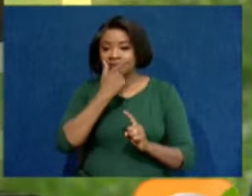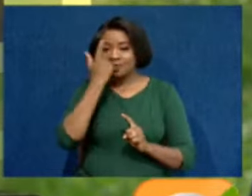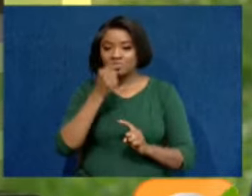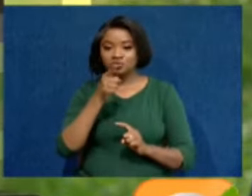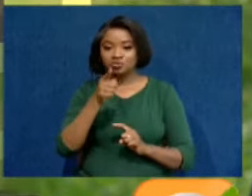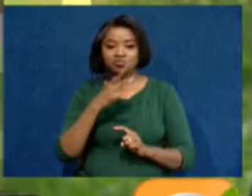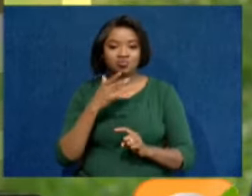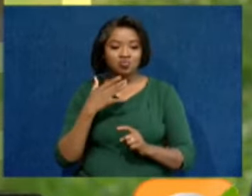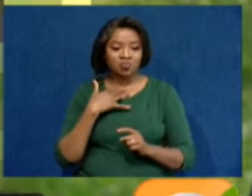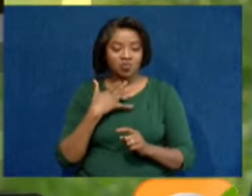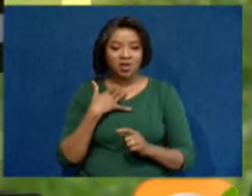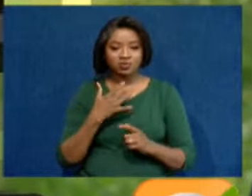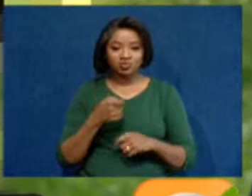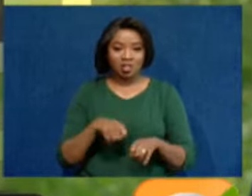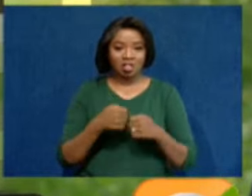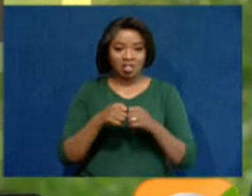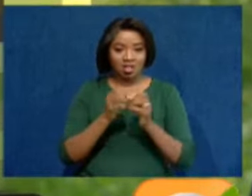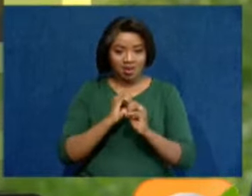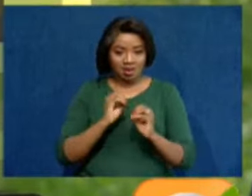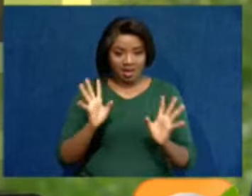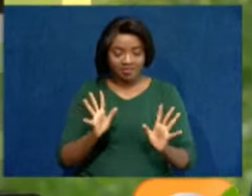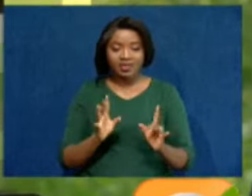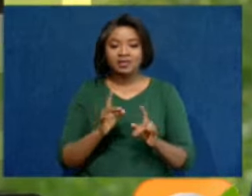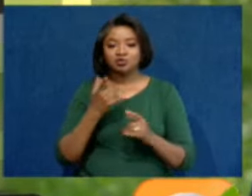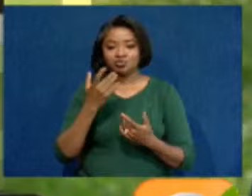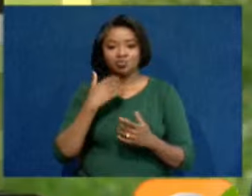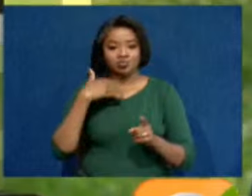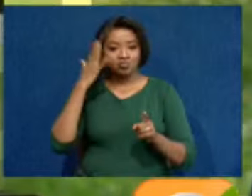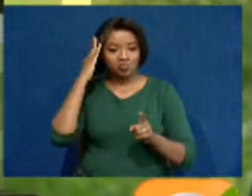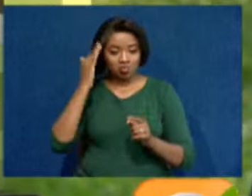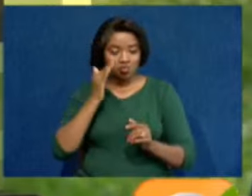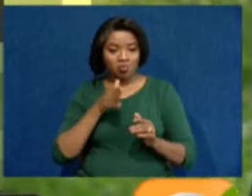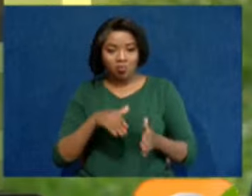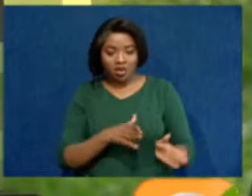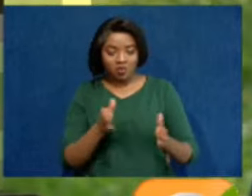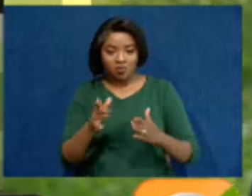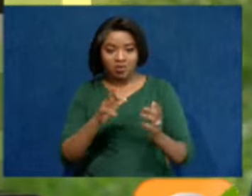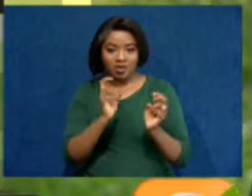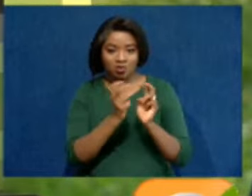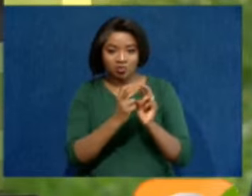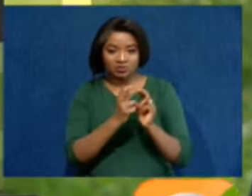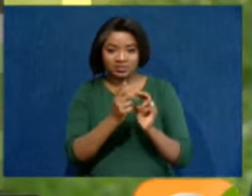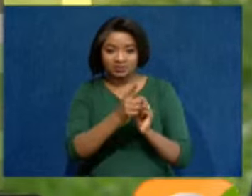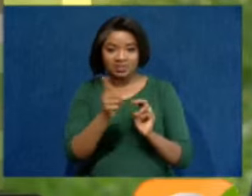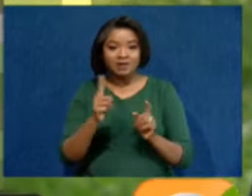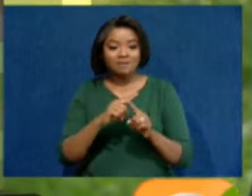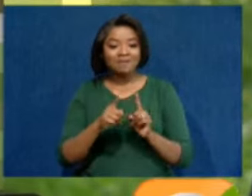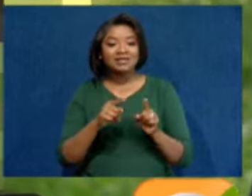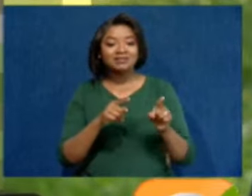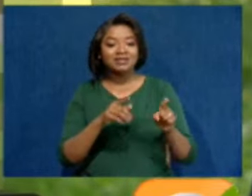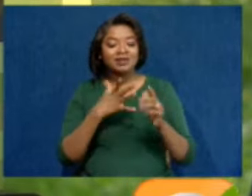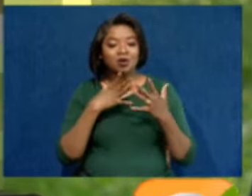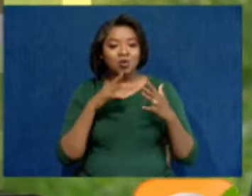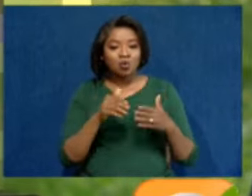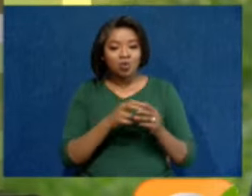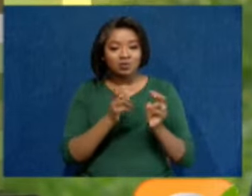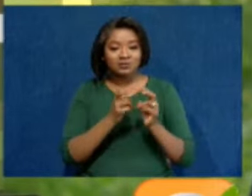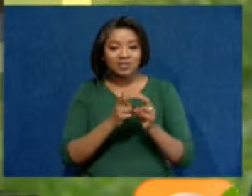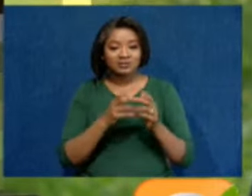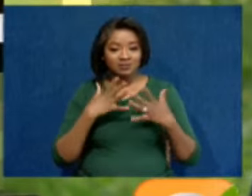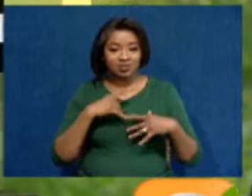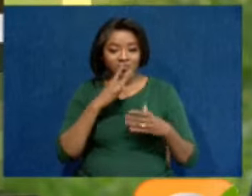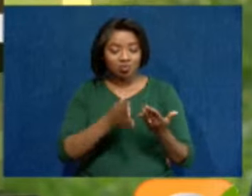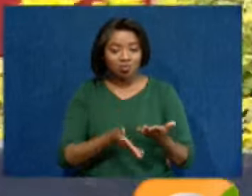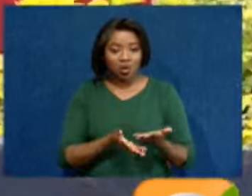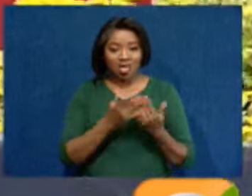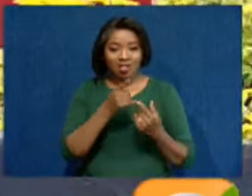into your own hands, the rightful people, the respective people to help you are benefiting. Particularly this Henry Mwiti,